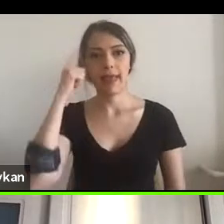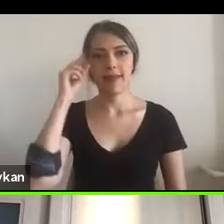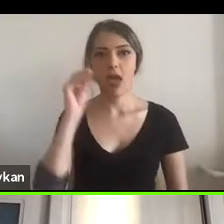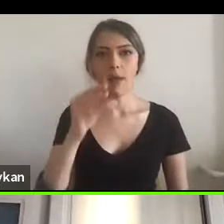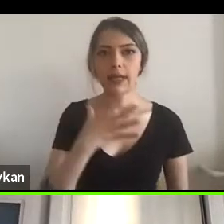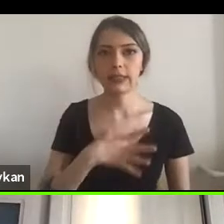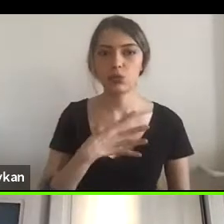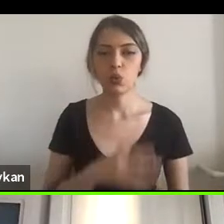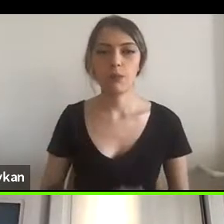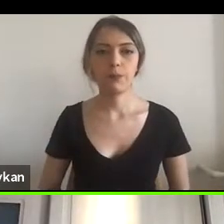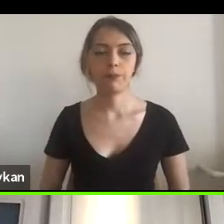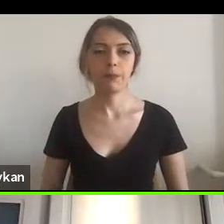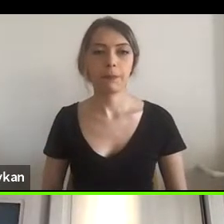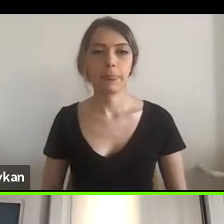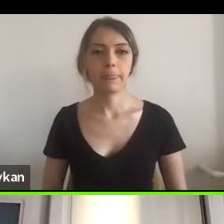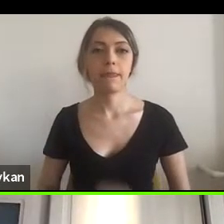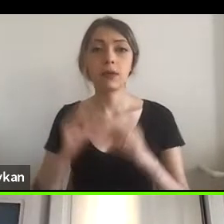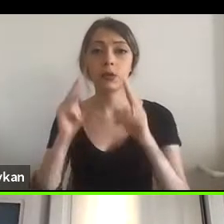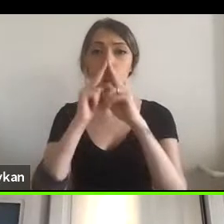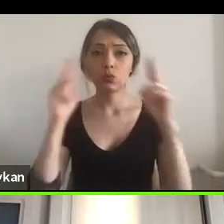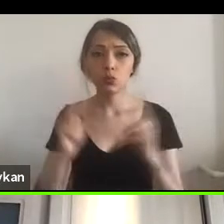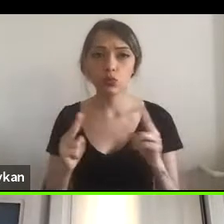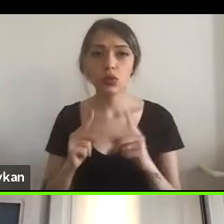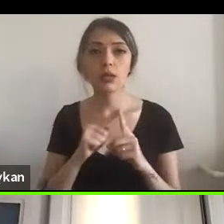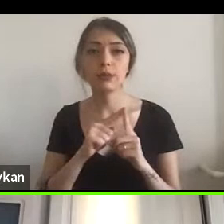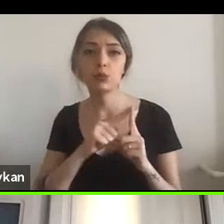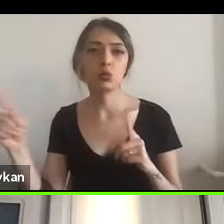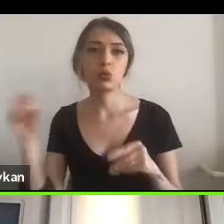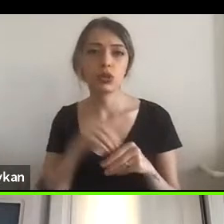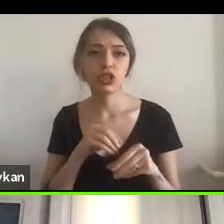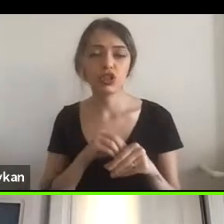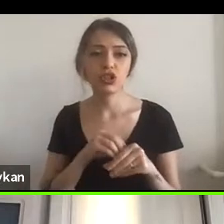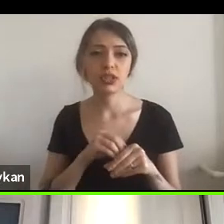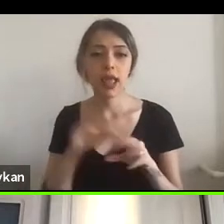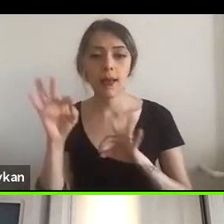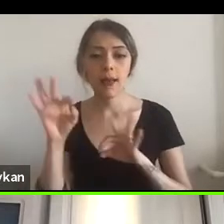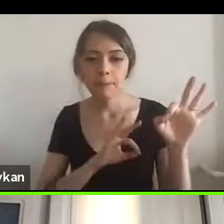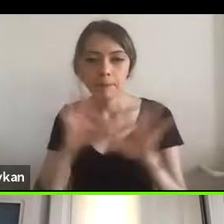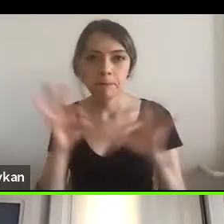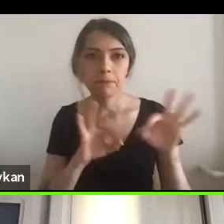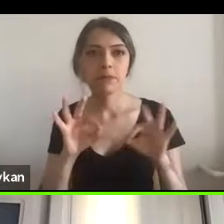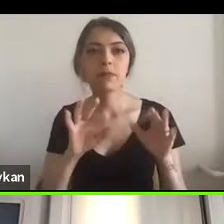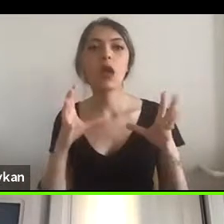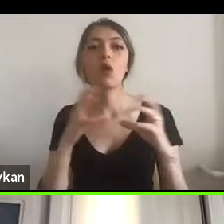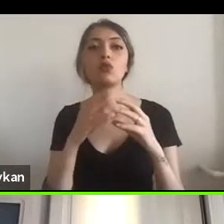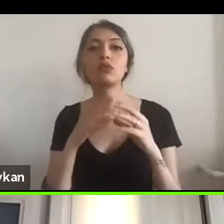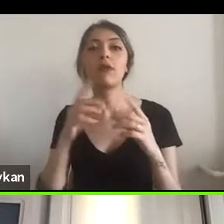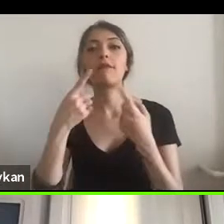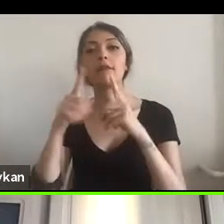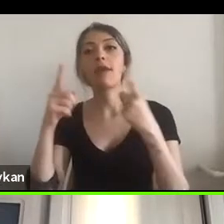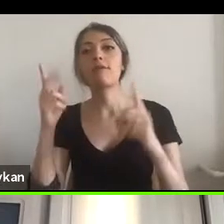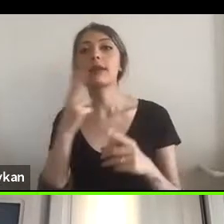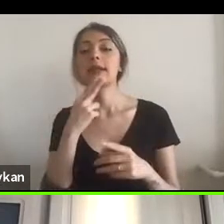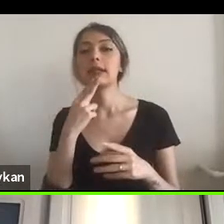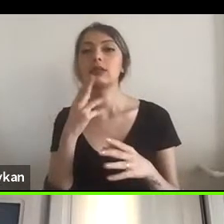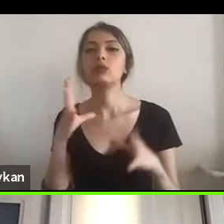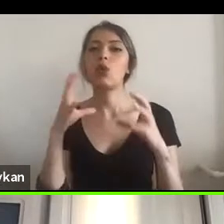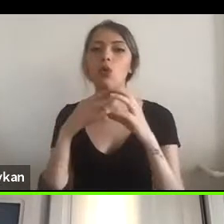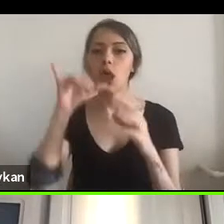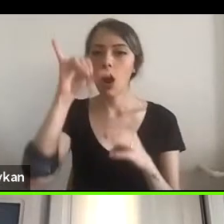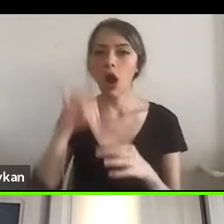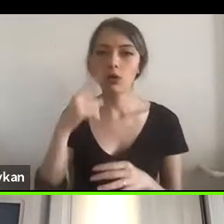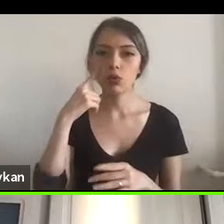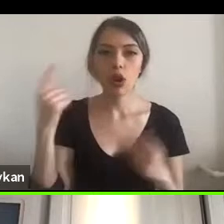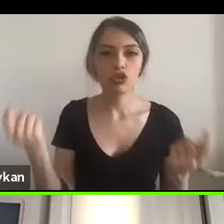istiyorum. Uluslararası süreç izleme mekanizmasını diğer kadın örgütlerine, hak temelli savunuculuk ve